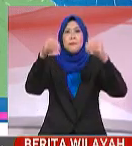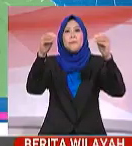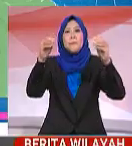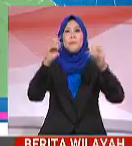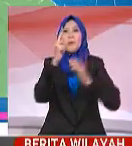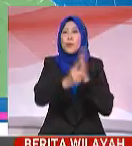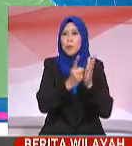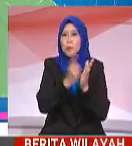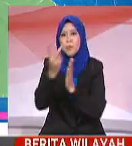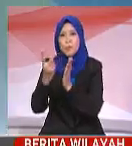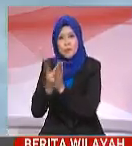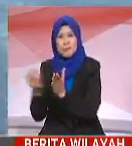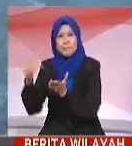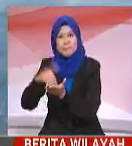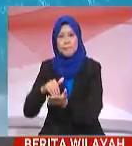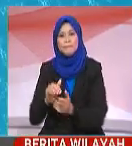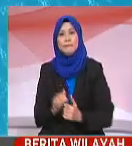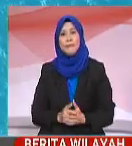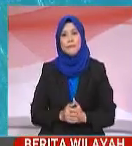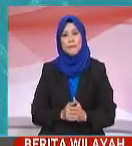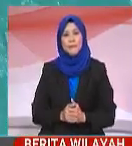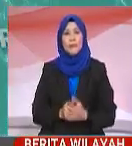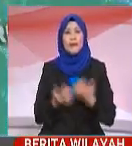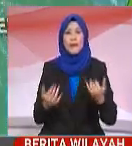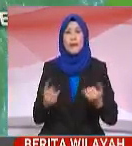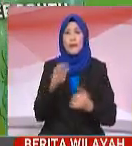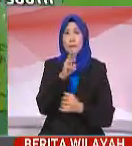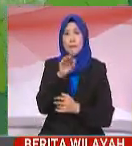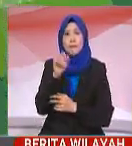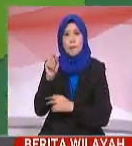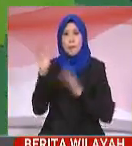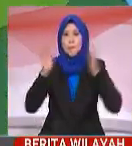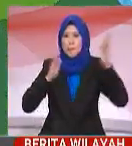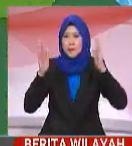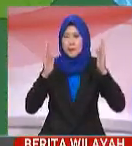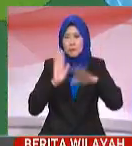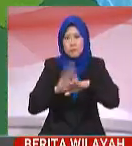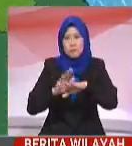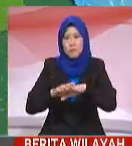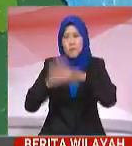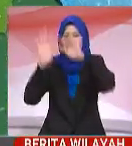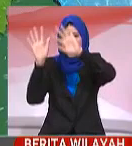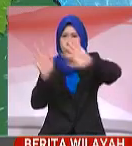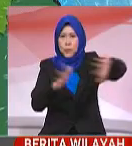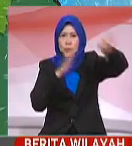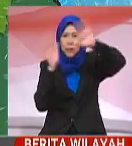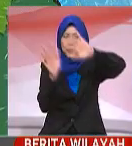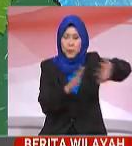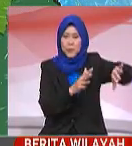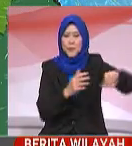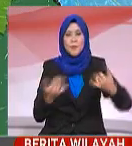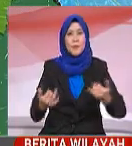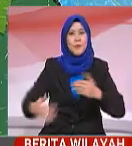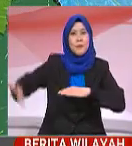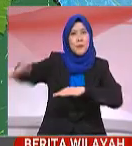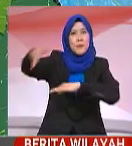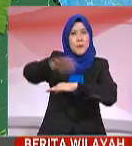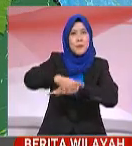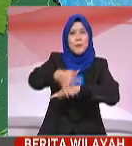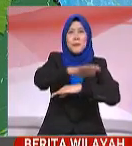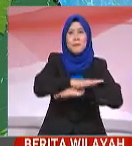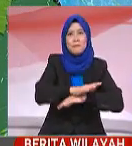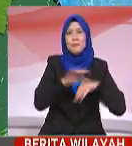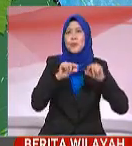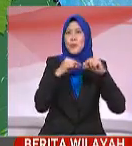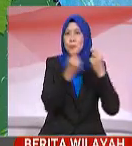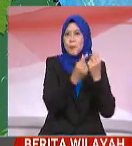3 jam saja. Selain daripada itu, Map Malaysia masih lagi mengekalkan amaran angin kencang serta laut bergelora kategori pertama dan juga